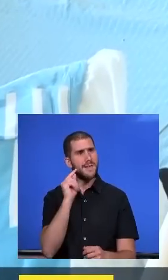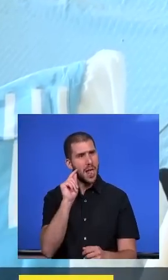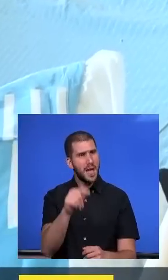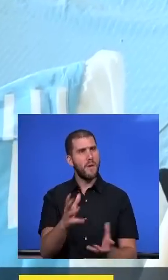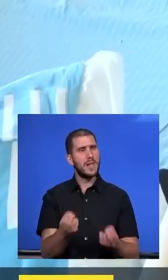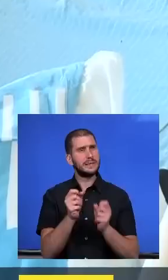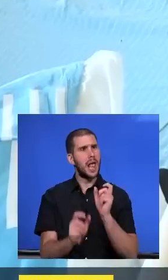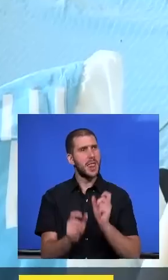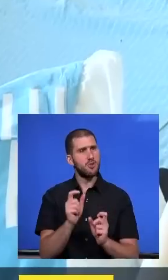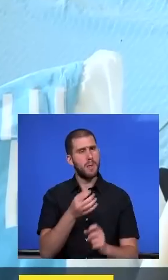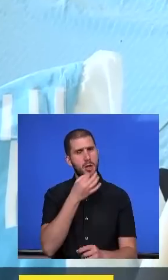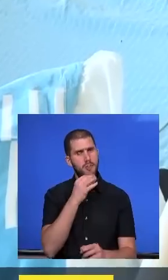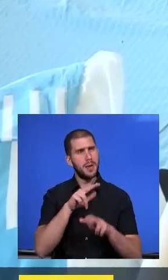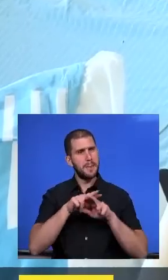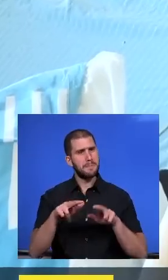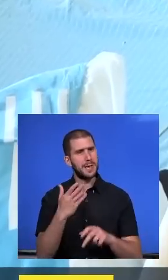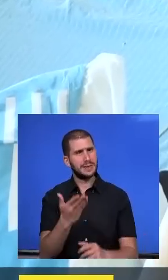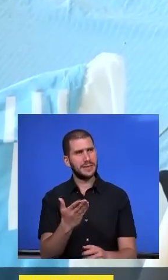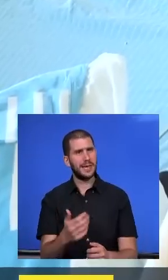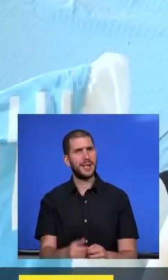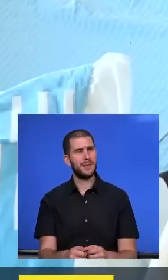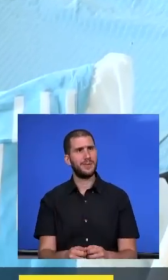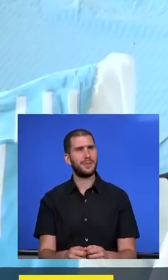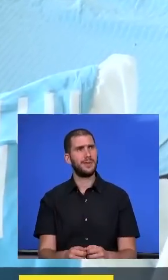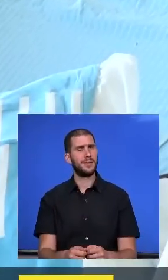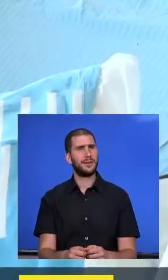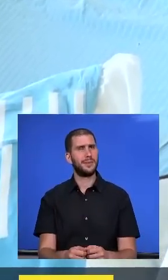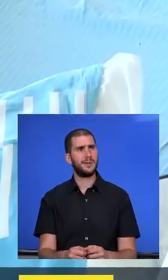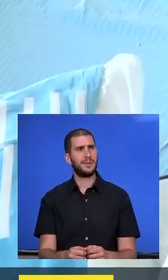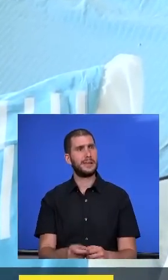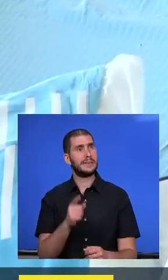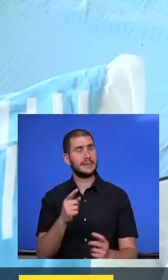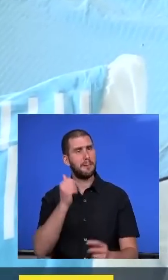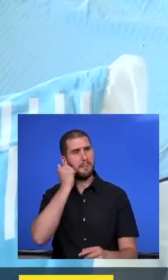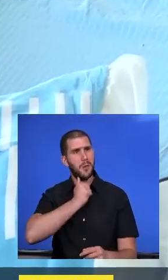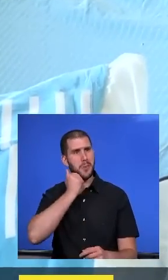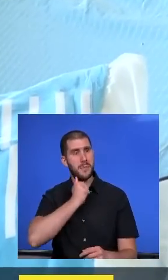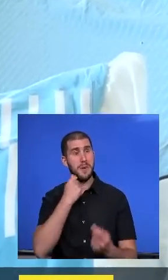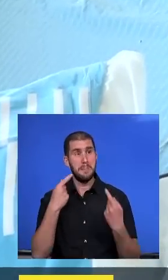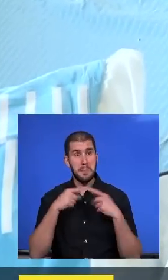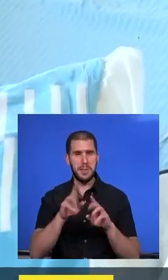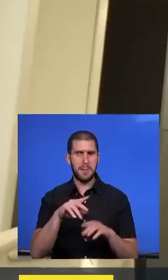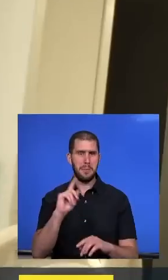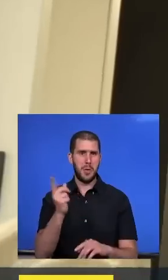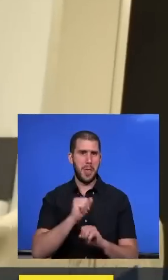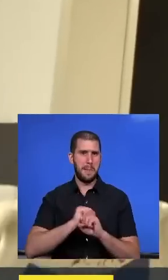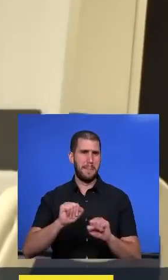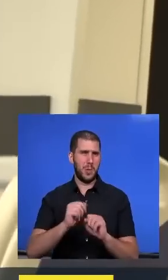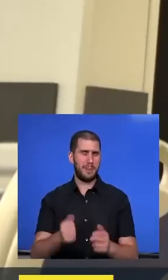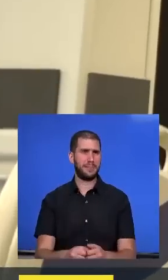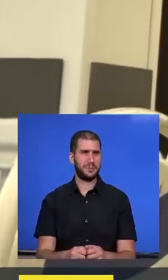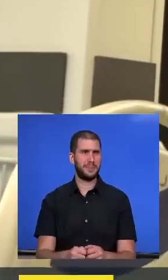להציל אנשים, לשפר את מצבם, זה ביום יום, ובמקביל גם בכל הפיגועים.